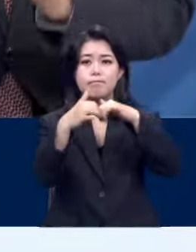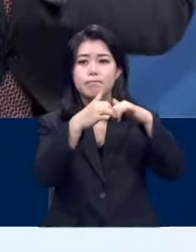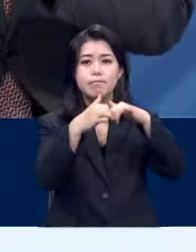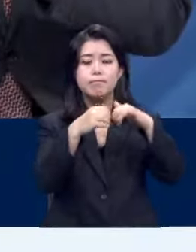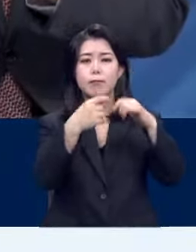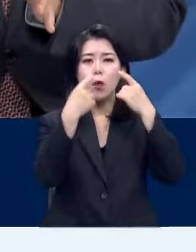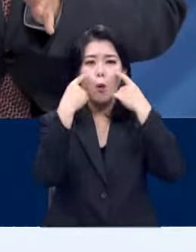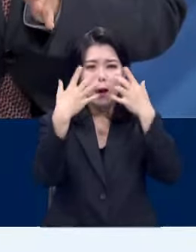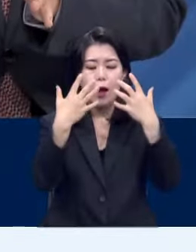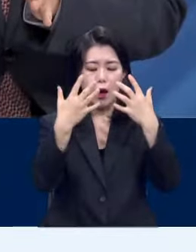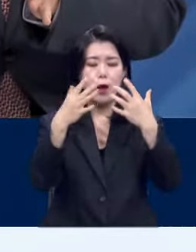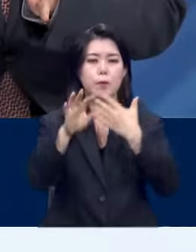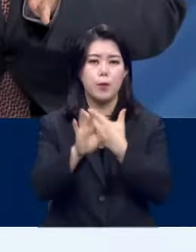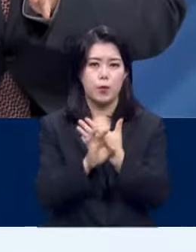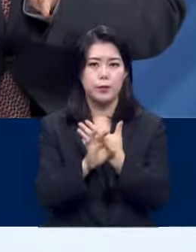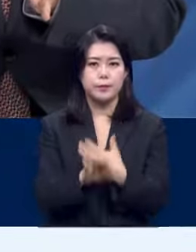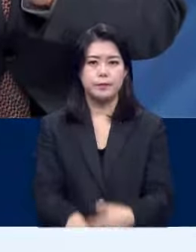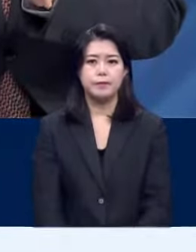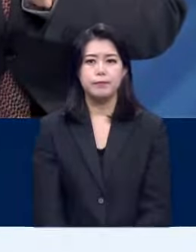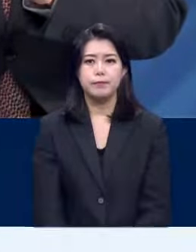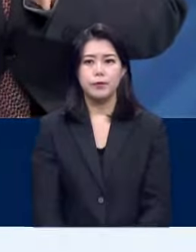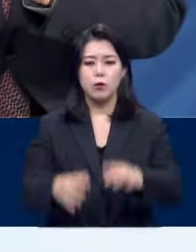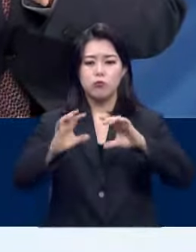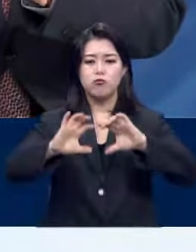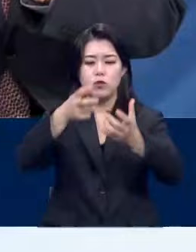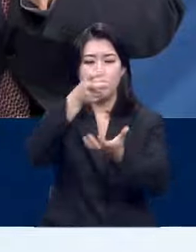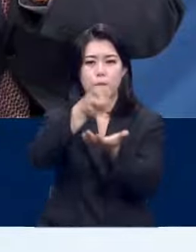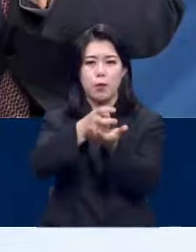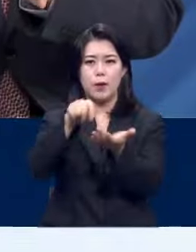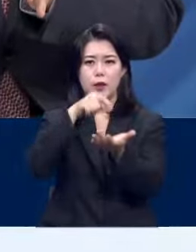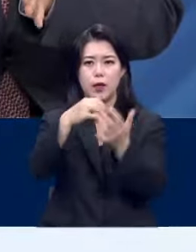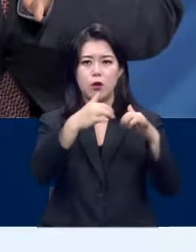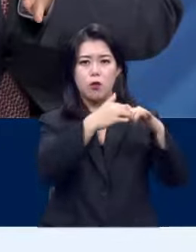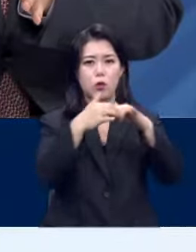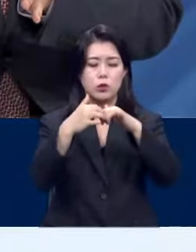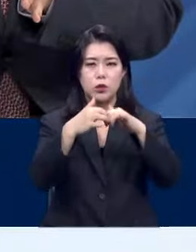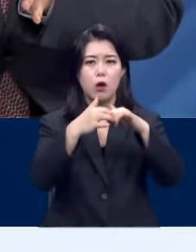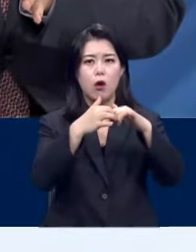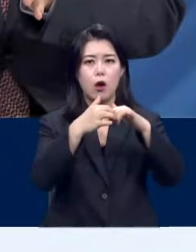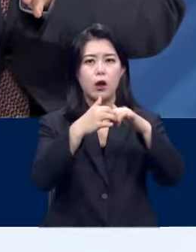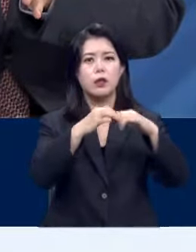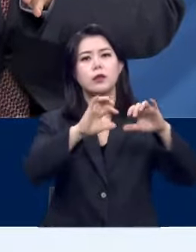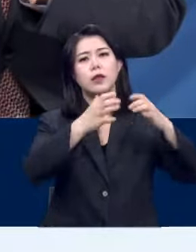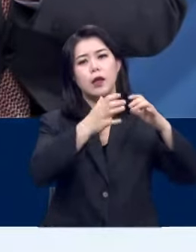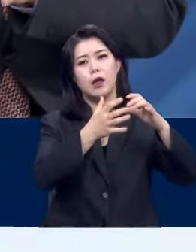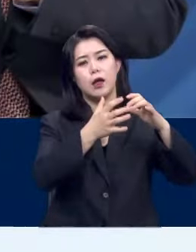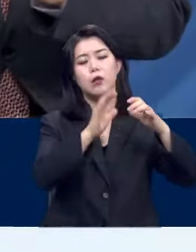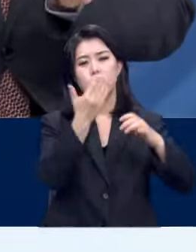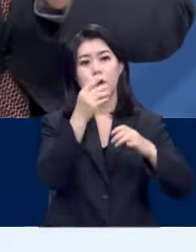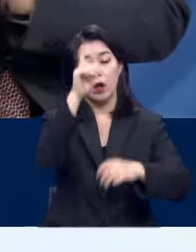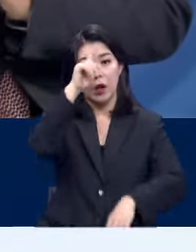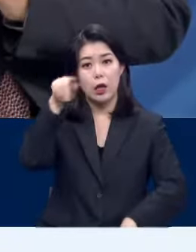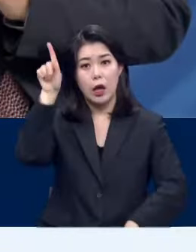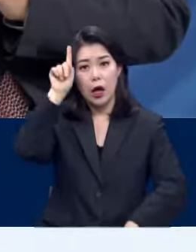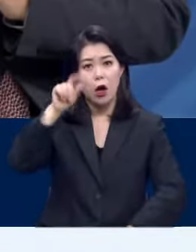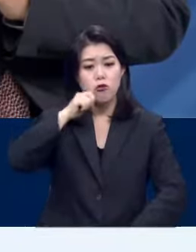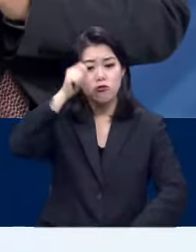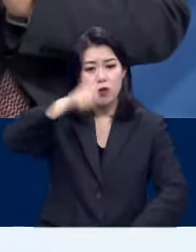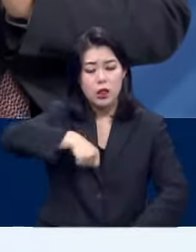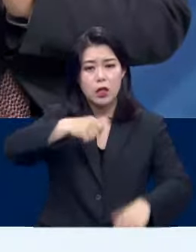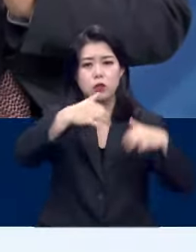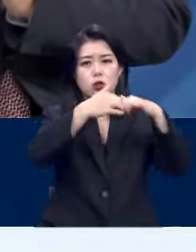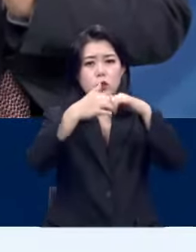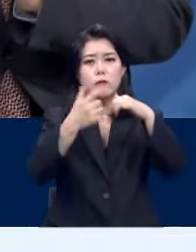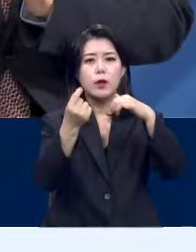사실 관계로 확정이 된다 이제 이러면 이제 국제법상 교전 당사국이 되는 거죠 그동안은 러시아와 우크라이나의 전쟁이었는데